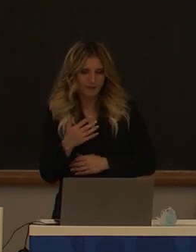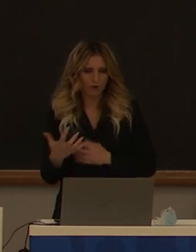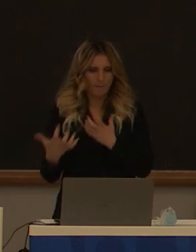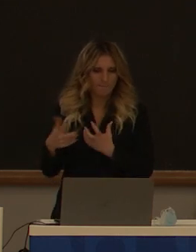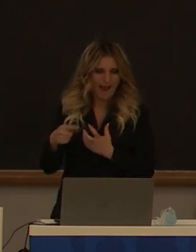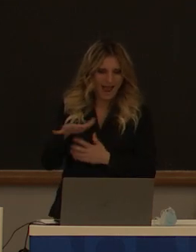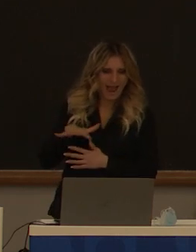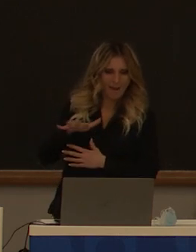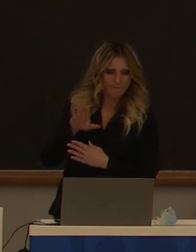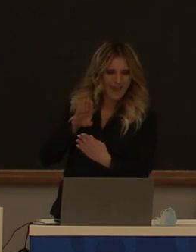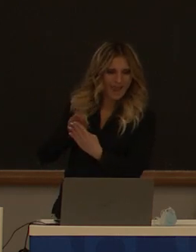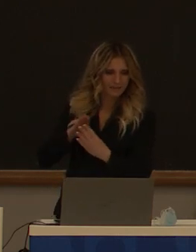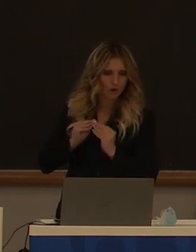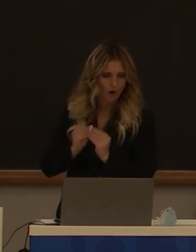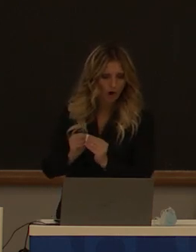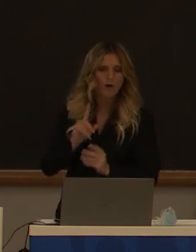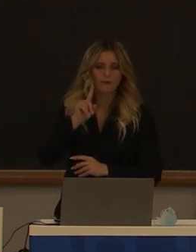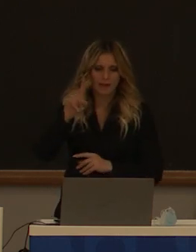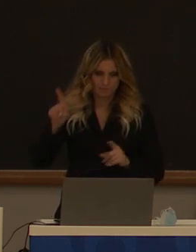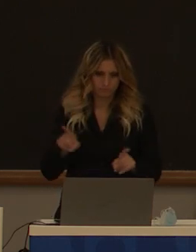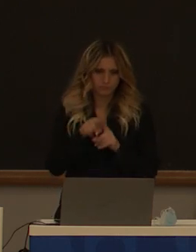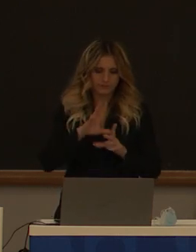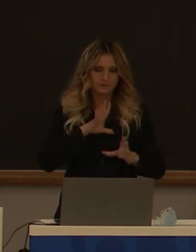sull'ambiente. Anch'esso, diciamo, rientra